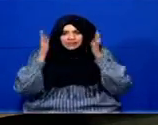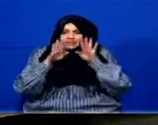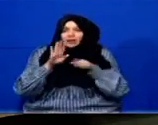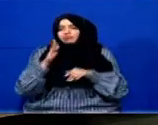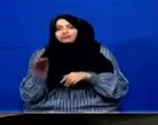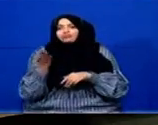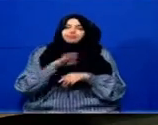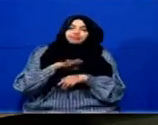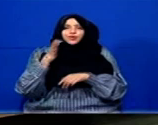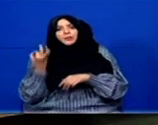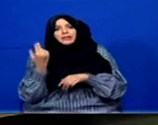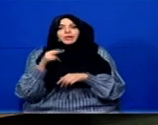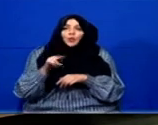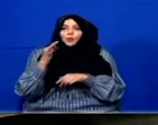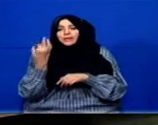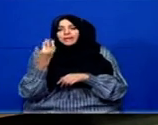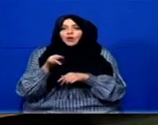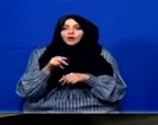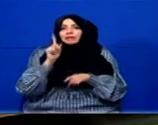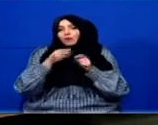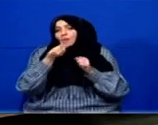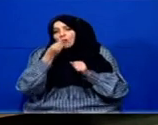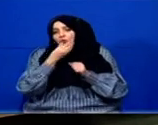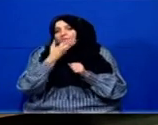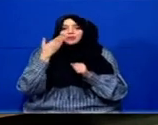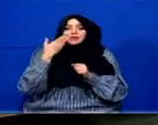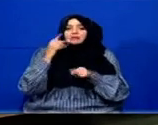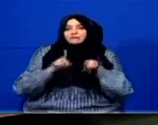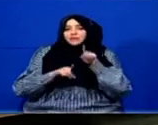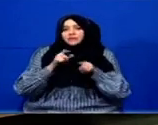يصليش مره ياكل رمضان يستمر